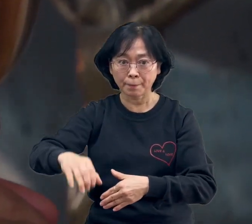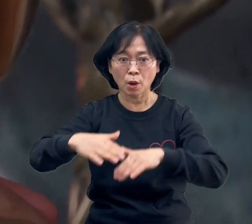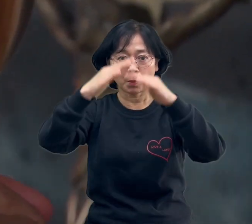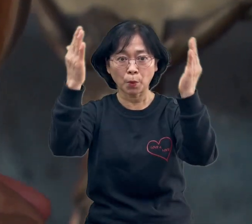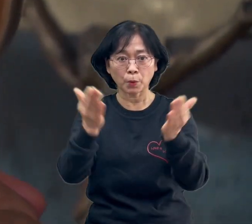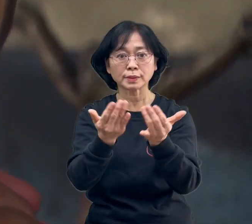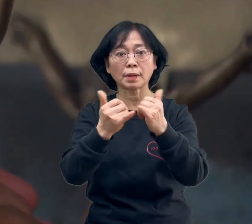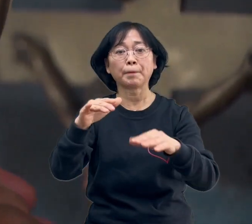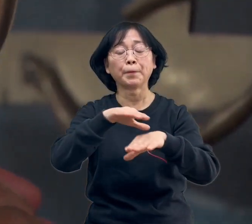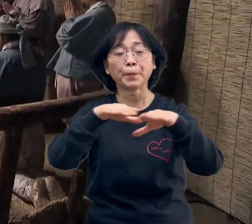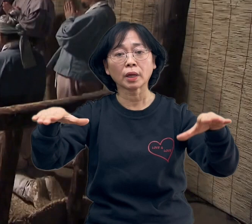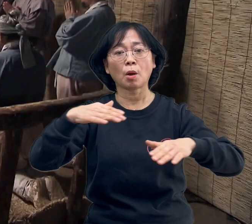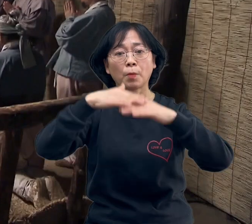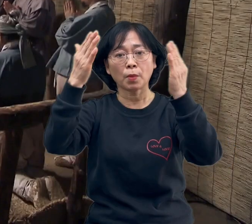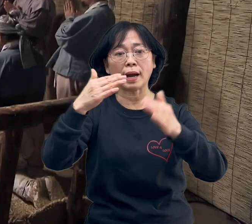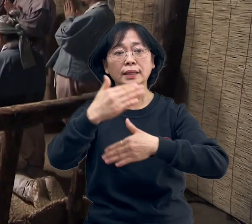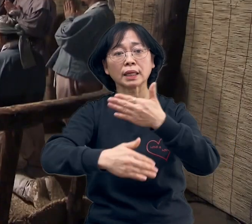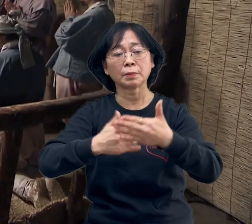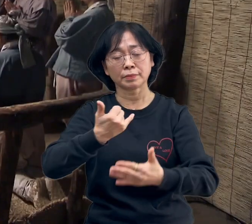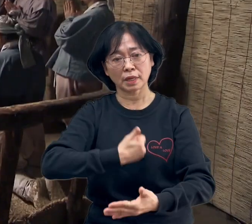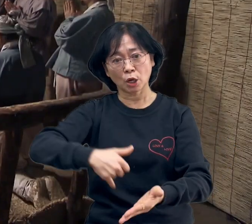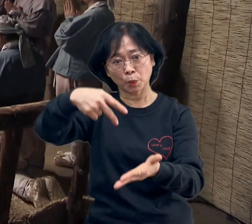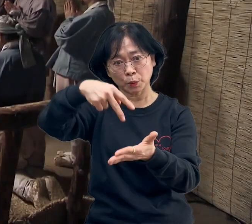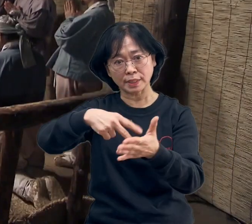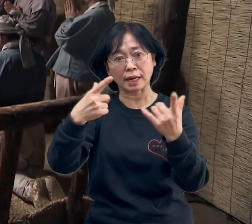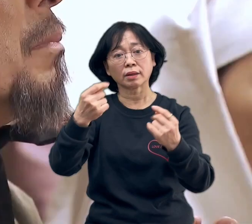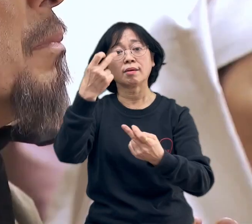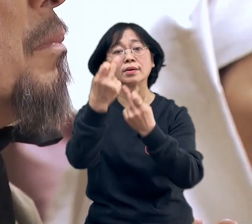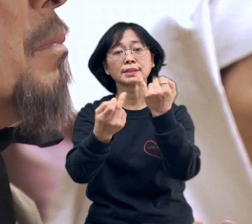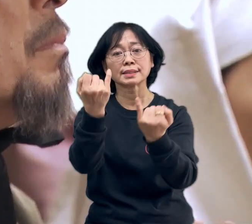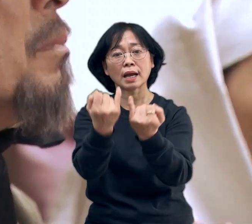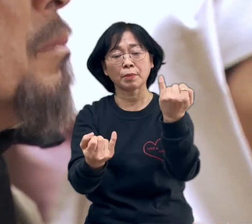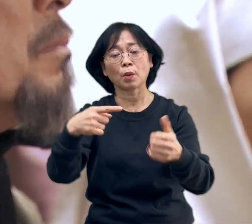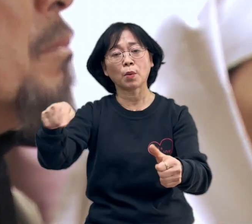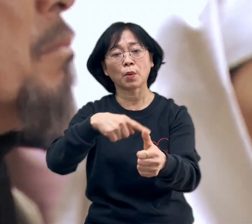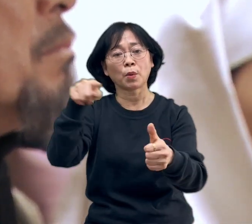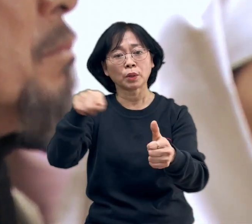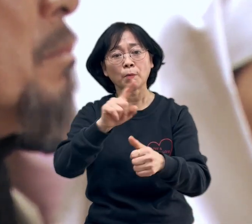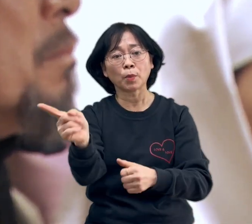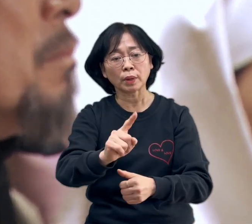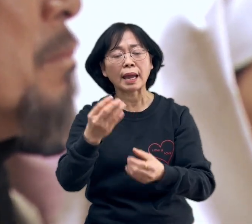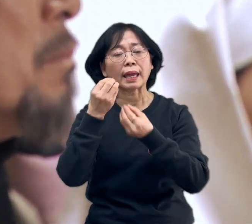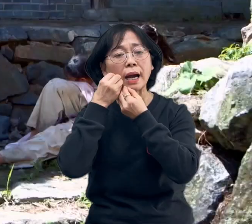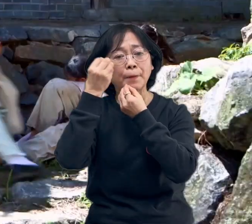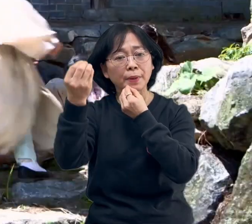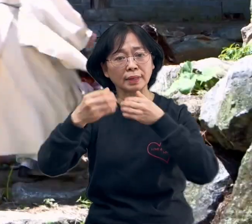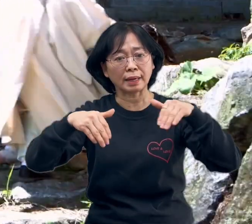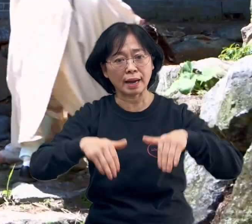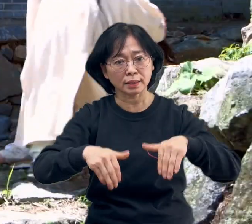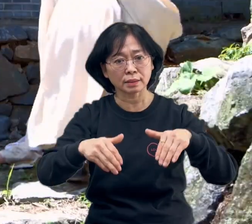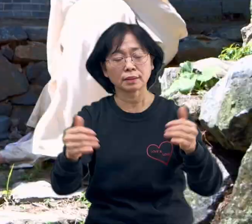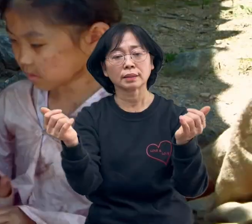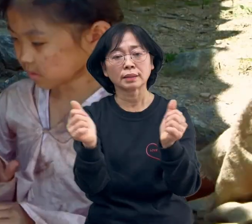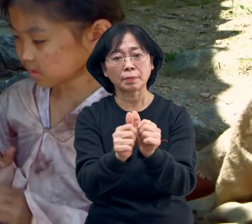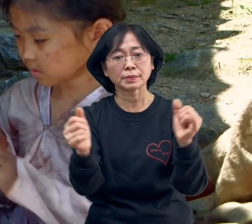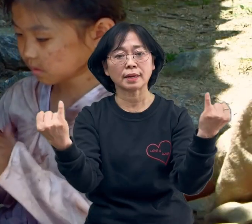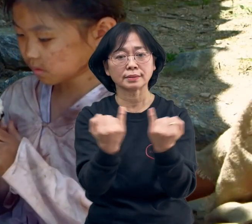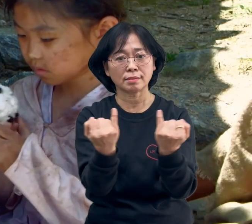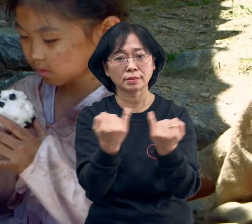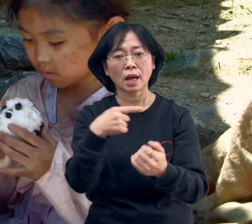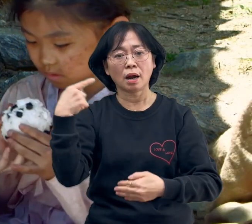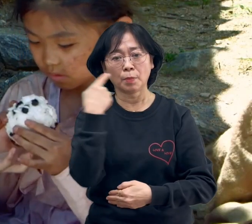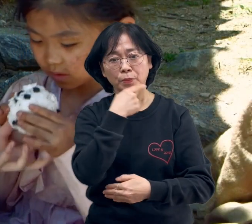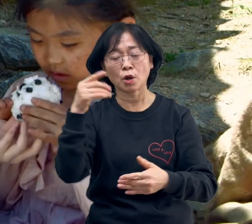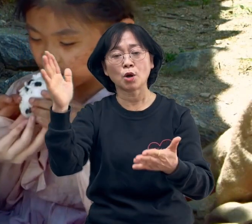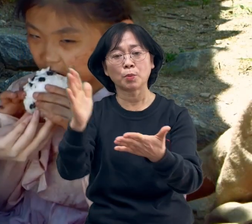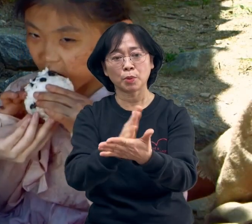만인은 평등하고 모두 하느님의 자녀로서 한 형제이며 자매라는 가르침은 양반과 천민,